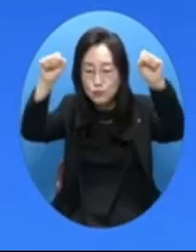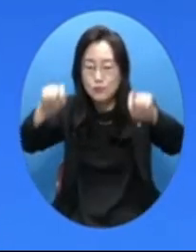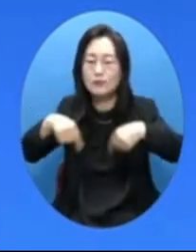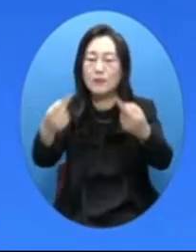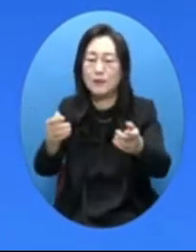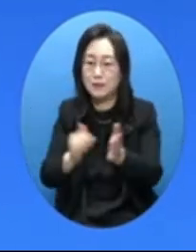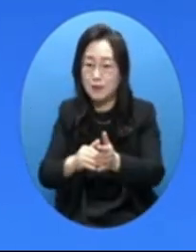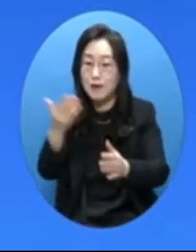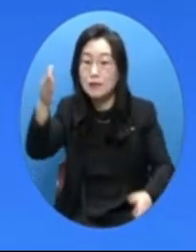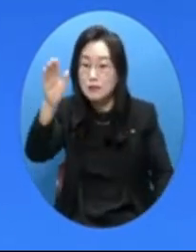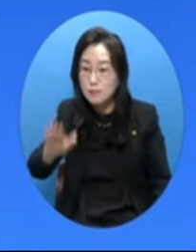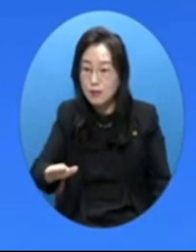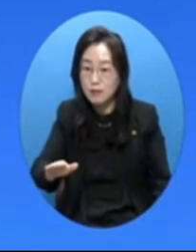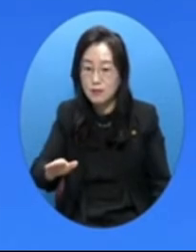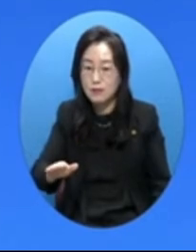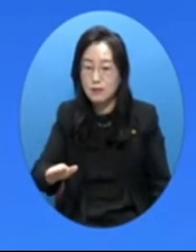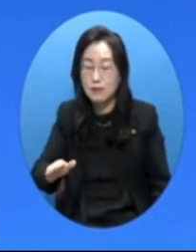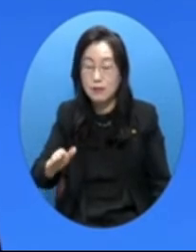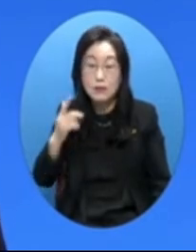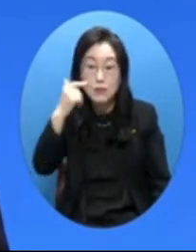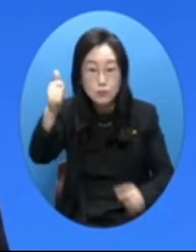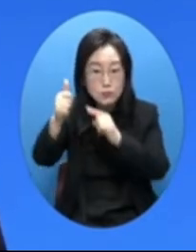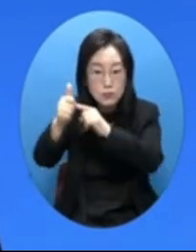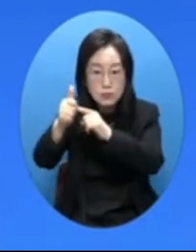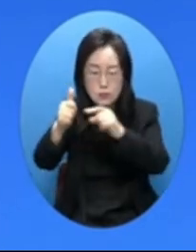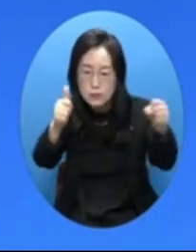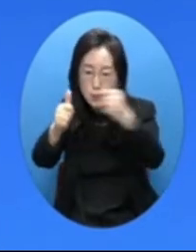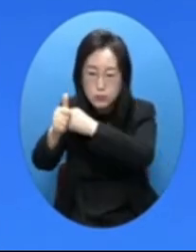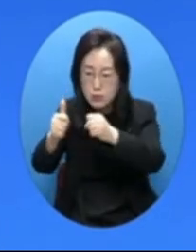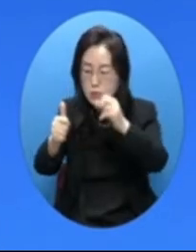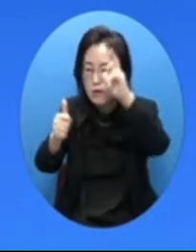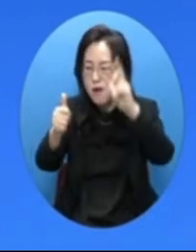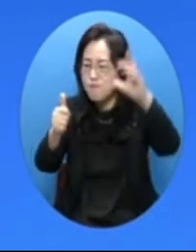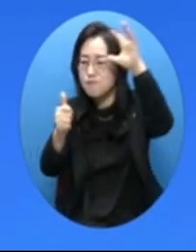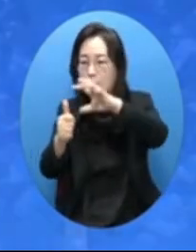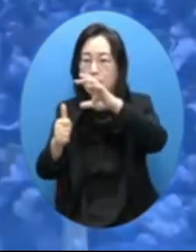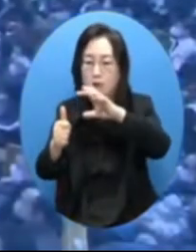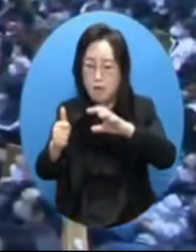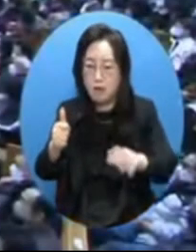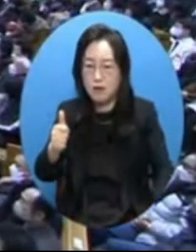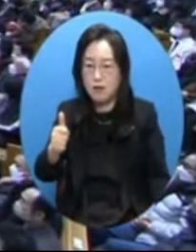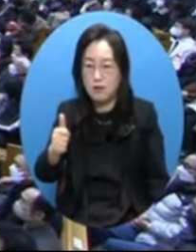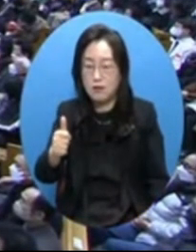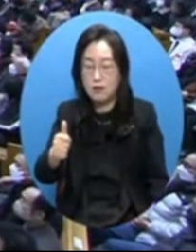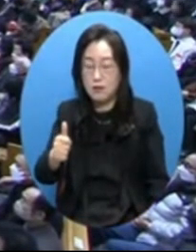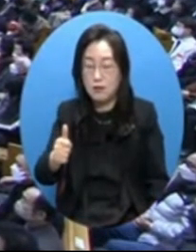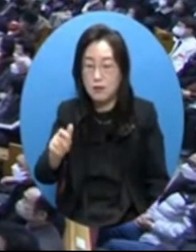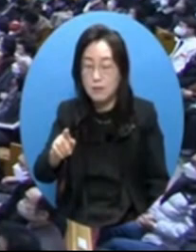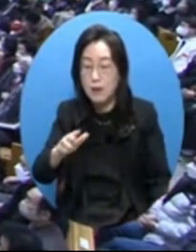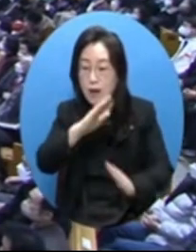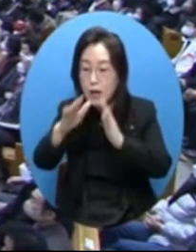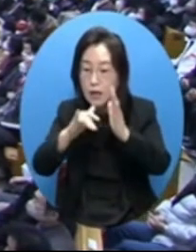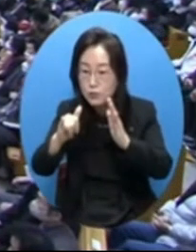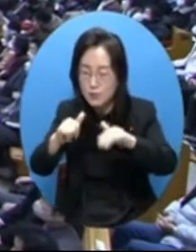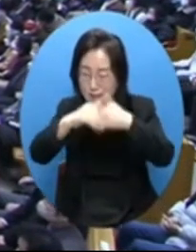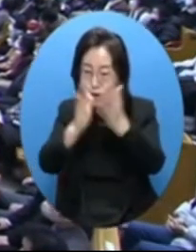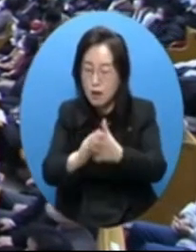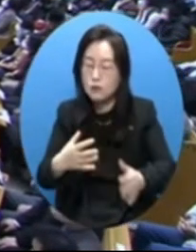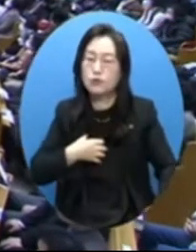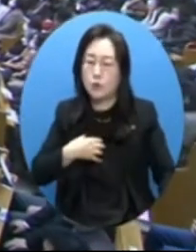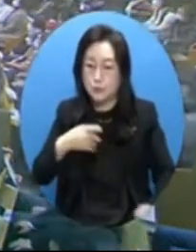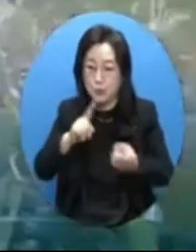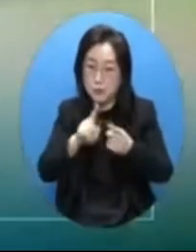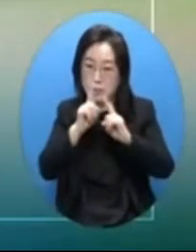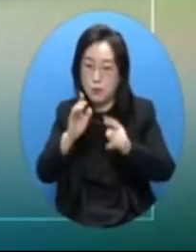참여했습니다 그러나 그게 다가올 것은 폭력과 협박이 없습니다 그때 자신과 가족들이 당한 위험을 이렇게 회고합니다